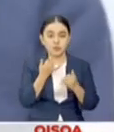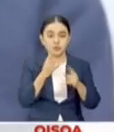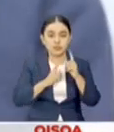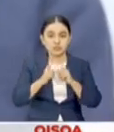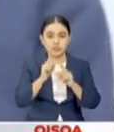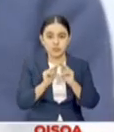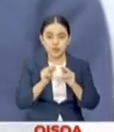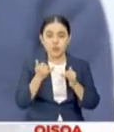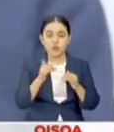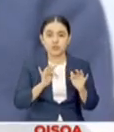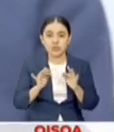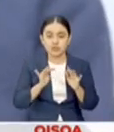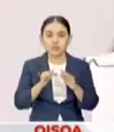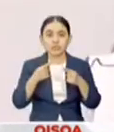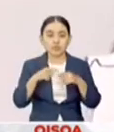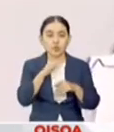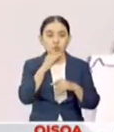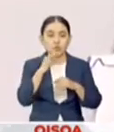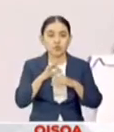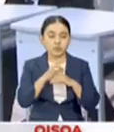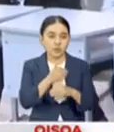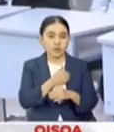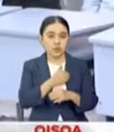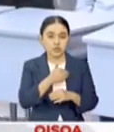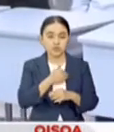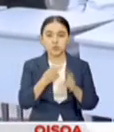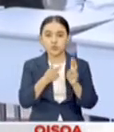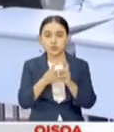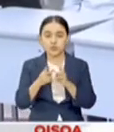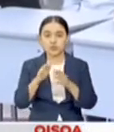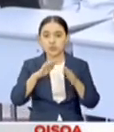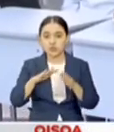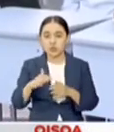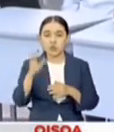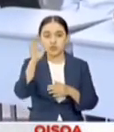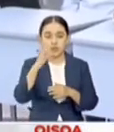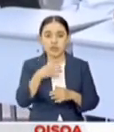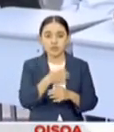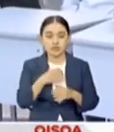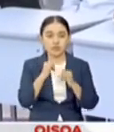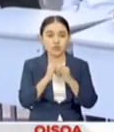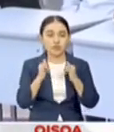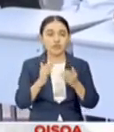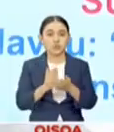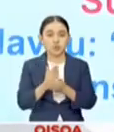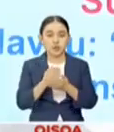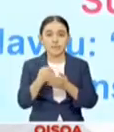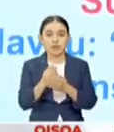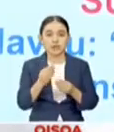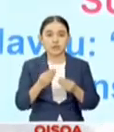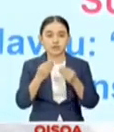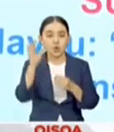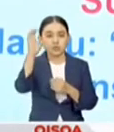seminar. Bunaqa tadbirlar texnikumda ko'proq bo'lishini xohlaymiz. Uchrashuv so'ngida O'zbekistonning asosiy rivojlanish yo'nalishlarini belgilab